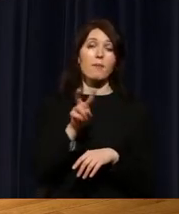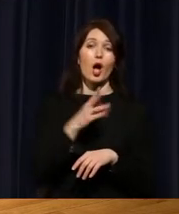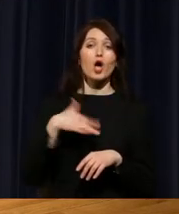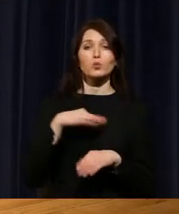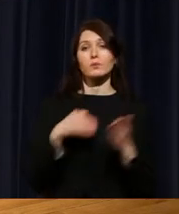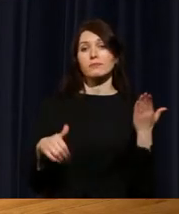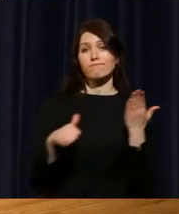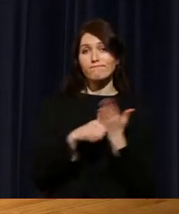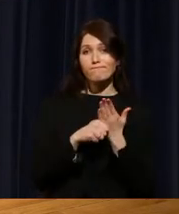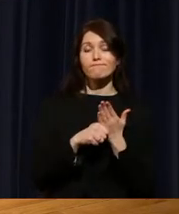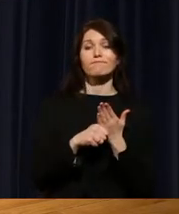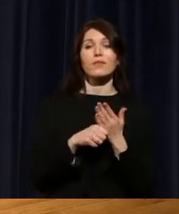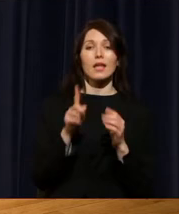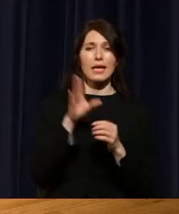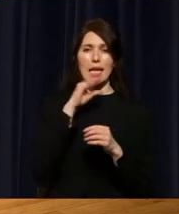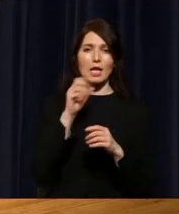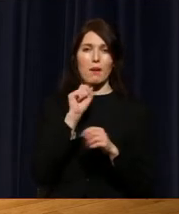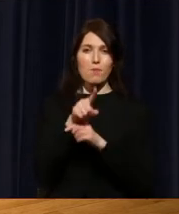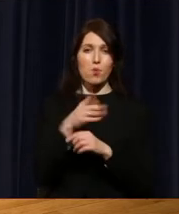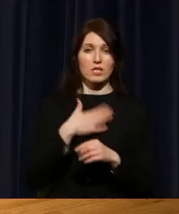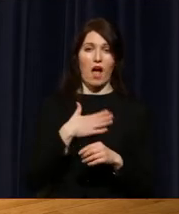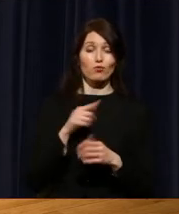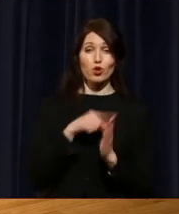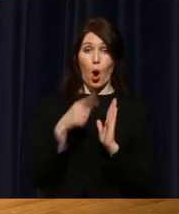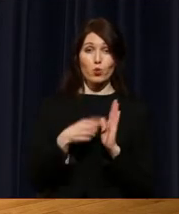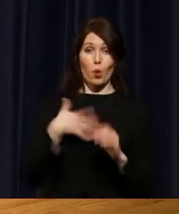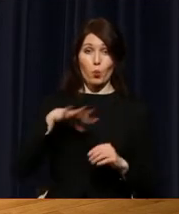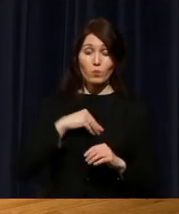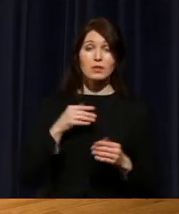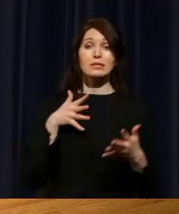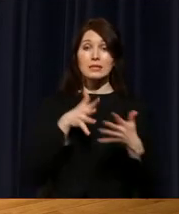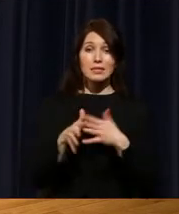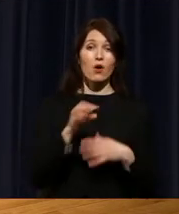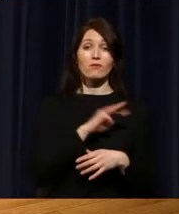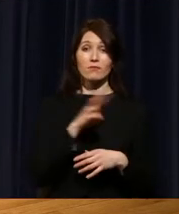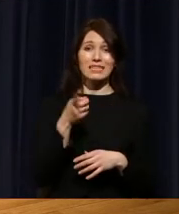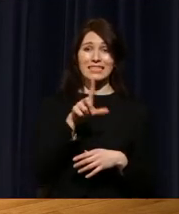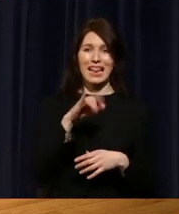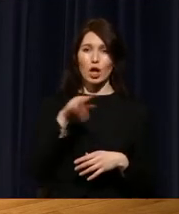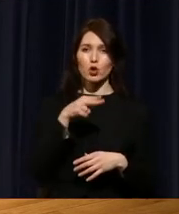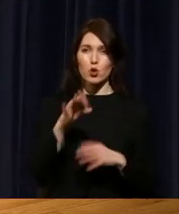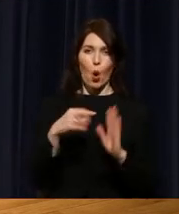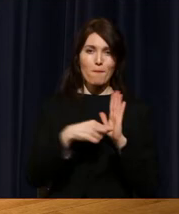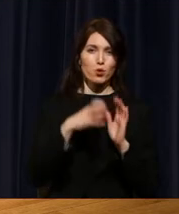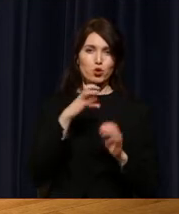mums ir pieslēgušies, ka ir iespēja uzdot savus jautājumus, jā, tad pieslēdzoties caur vietni slido.com,